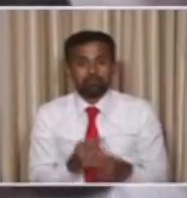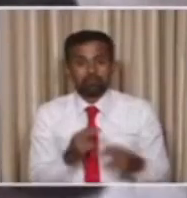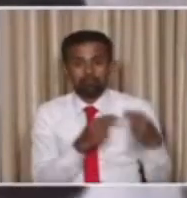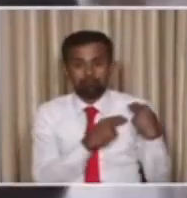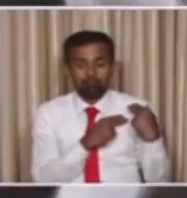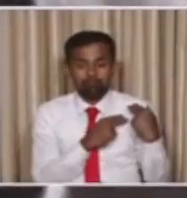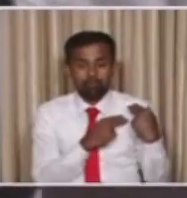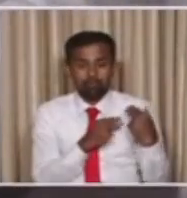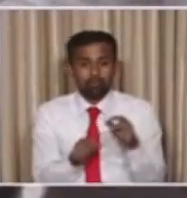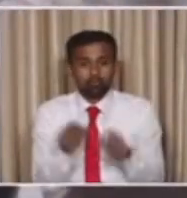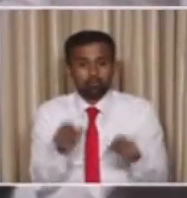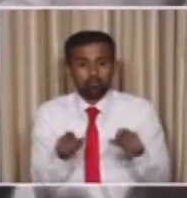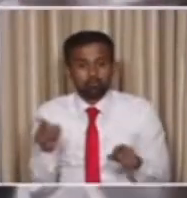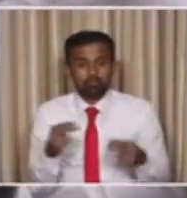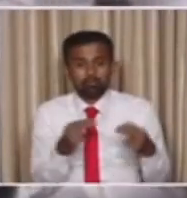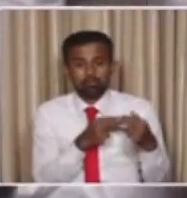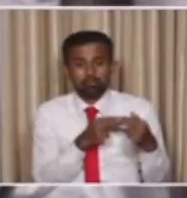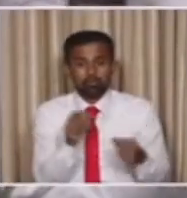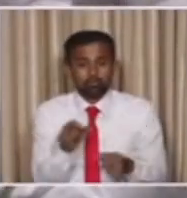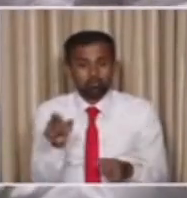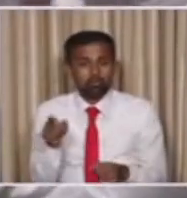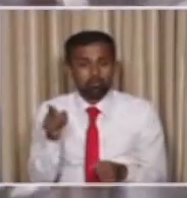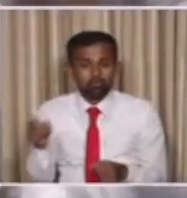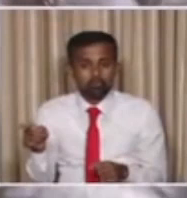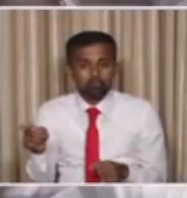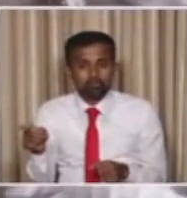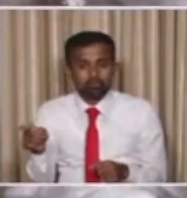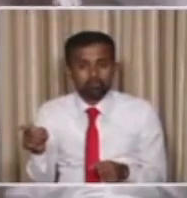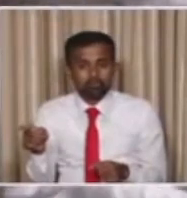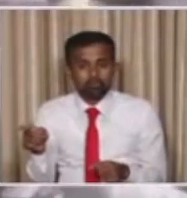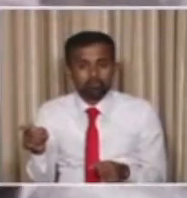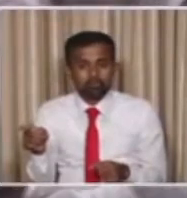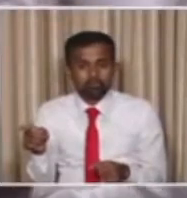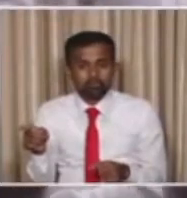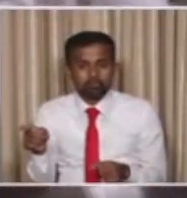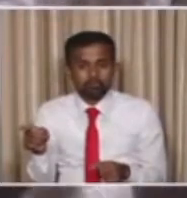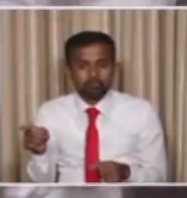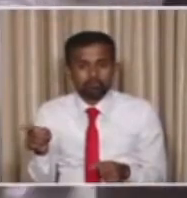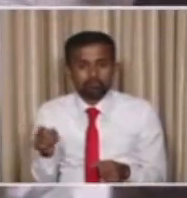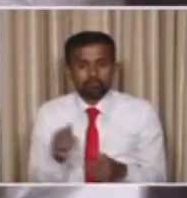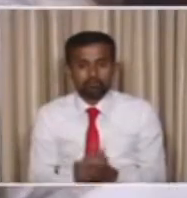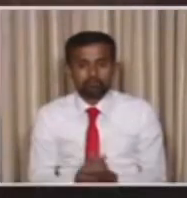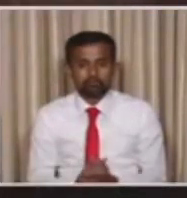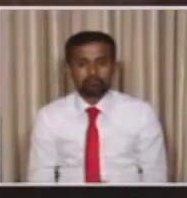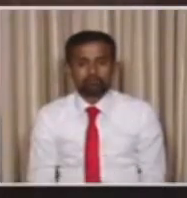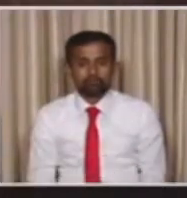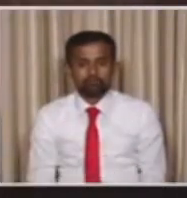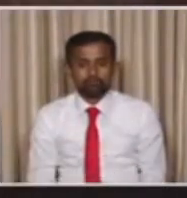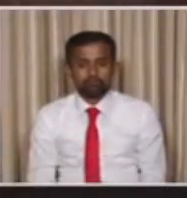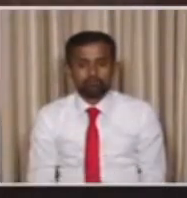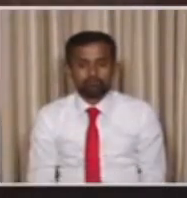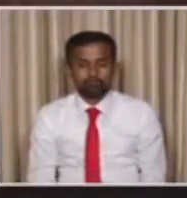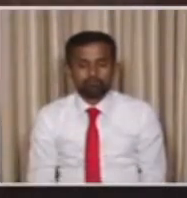කිවි යුතු වඩු කරුවන්ට වග උත්තර කරුවන්ට නංගි හොරකම් කරපුවත් කියන්න. නංගි හොරෙන් සල්ලි අතු ගහපුවත් කියන්න. ඒකත් කියන්න.